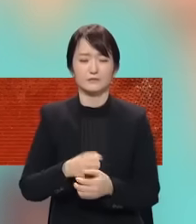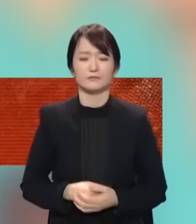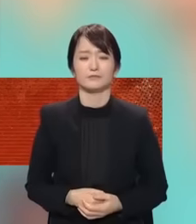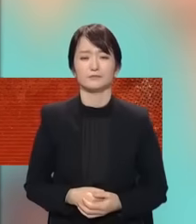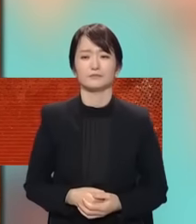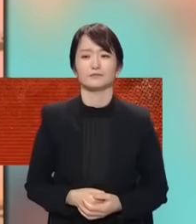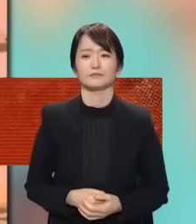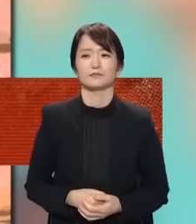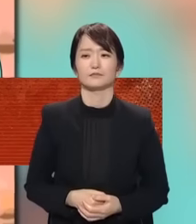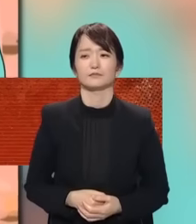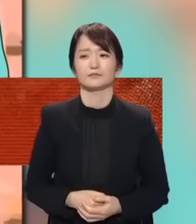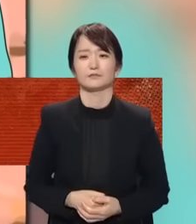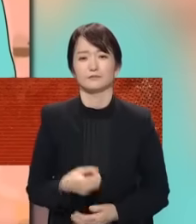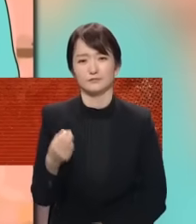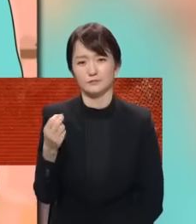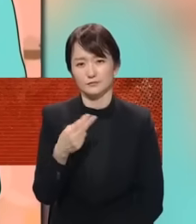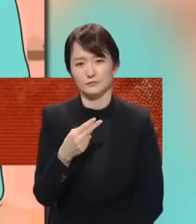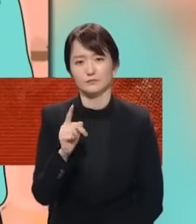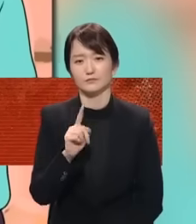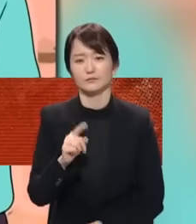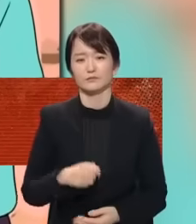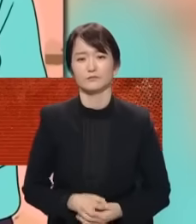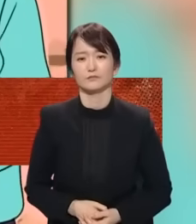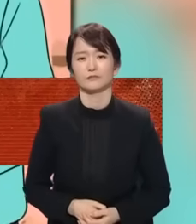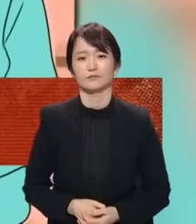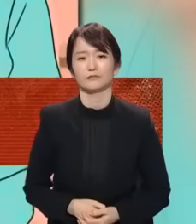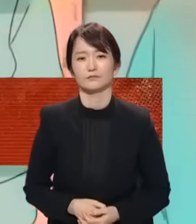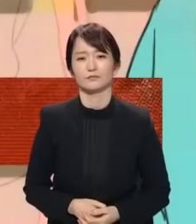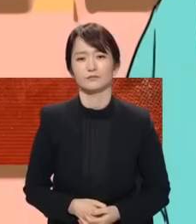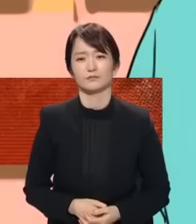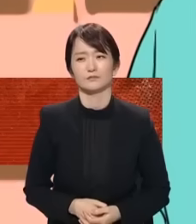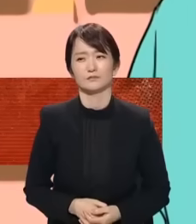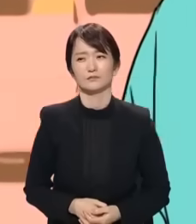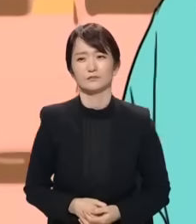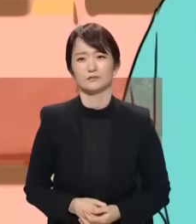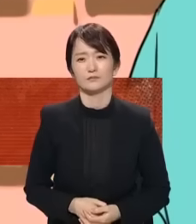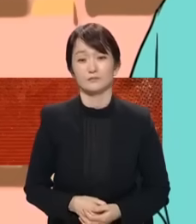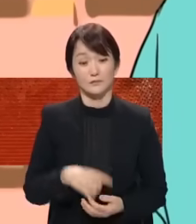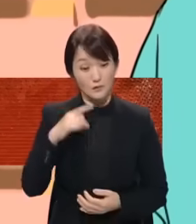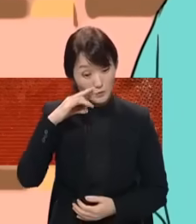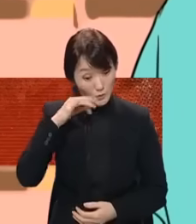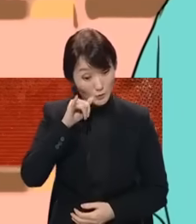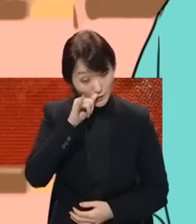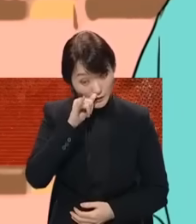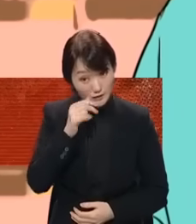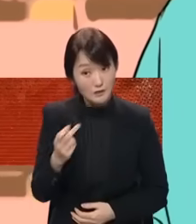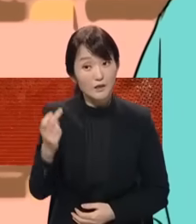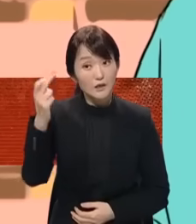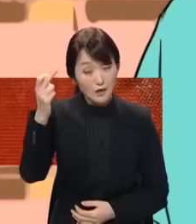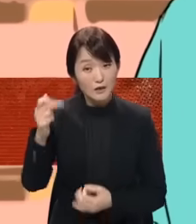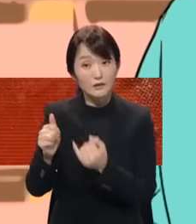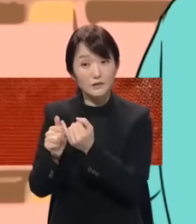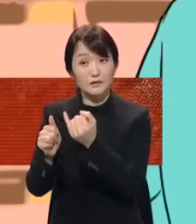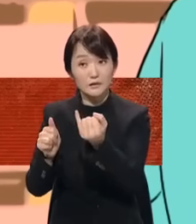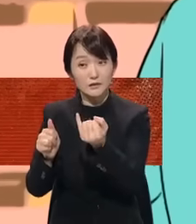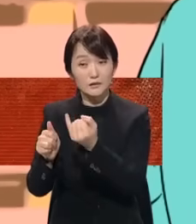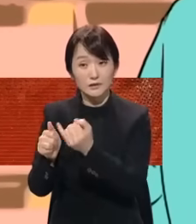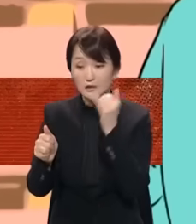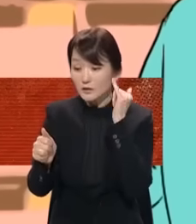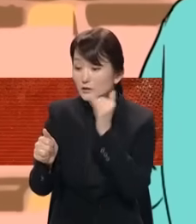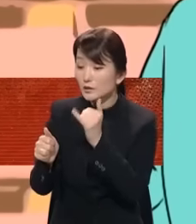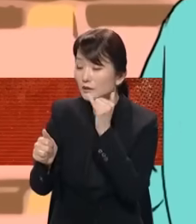말이 또 좀 얘기가 좀 있는데 뭐 궁금한 게 있으면 형이나 형님이나 상의를 좀